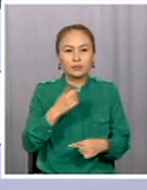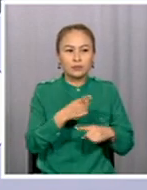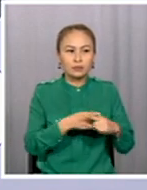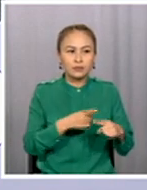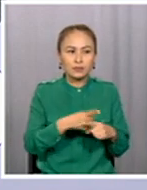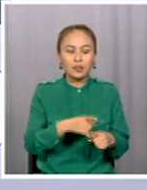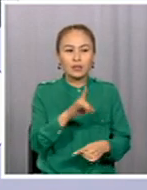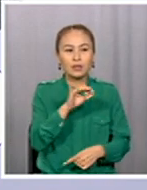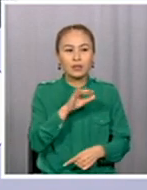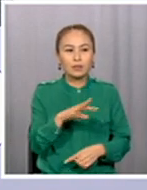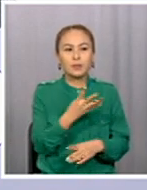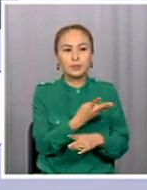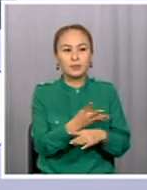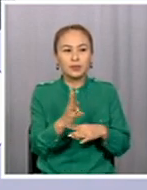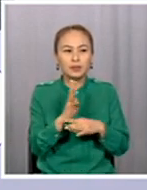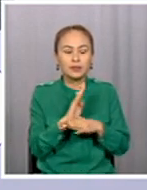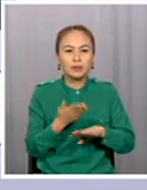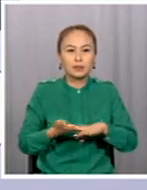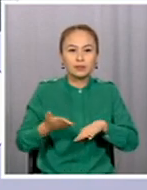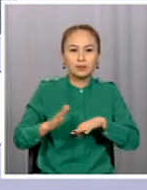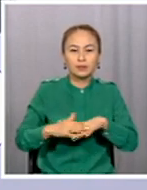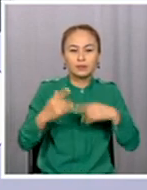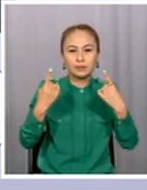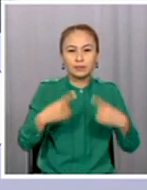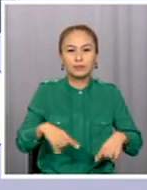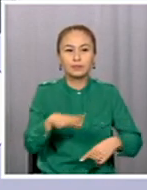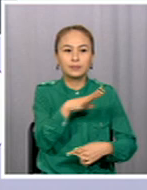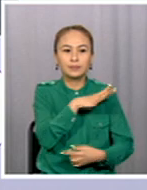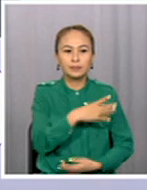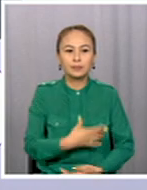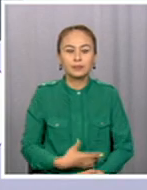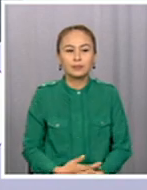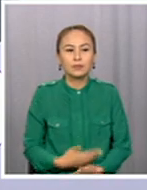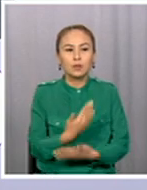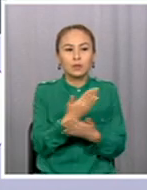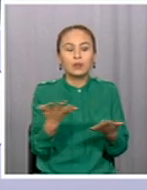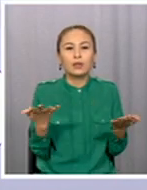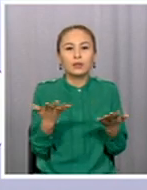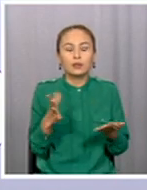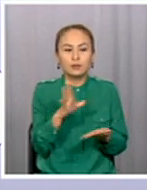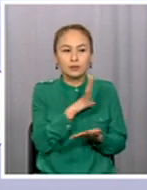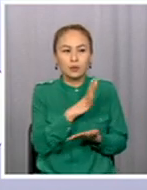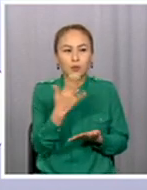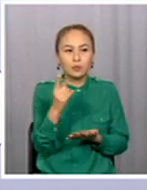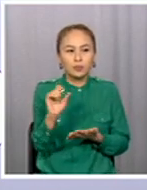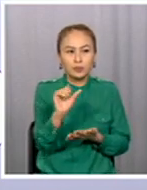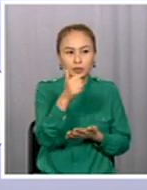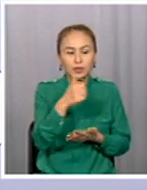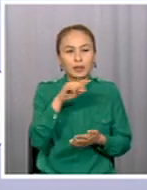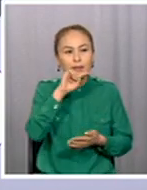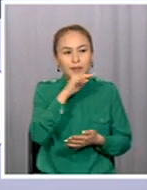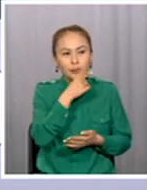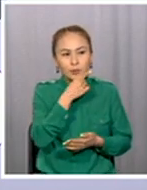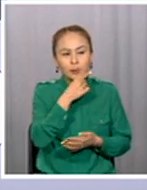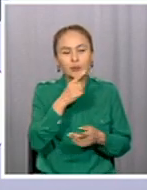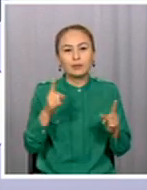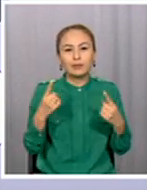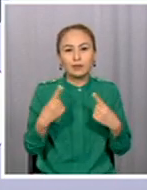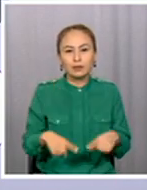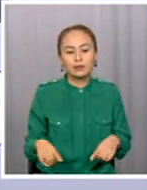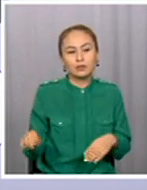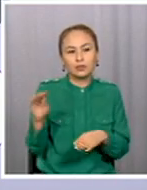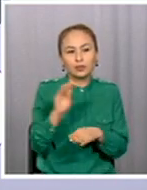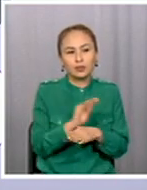Рим империясында қиын дағдарысқа тап болды. Ол қандай еді? Ол біріншіден экономикалық дағдарыс